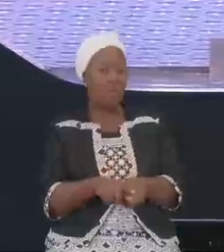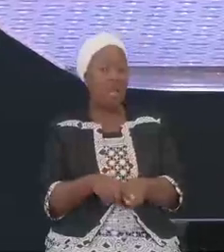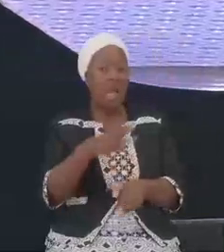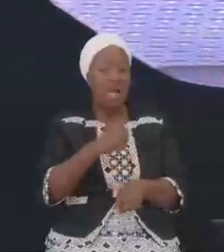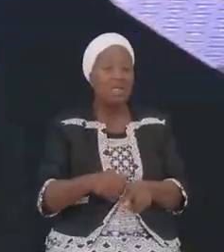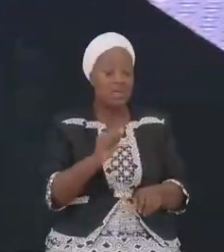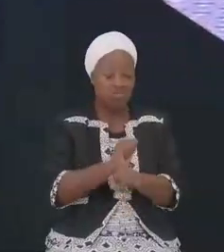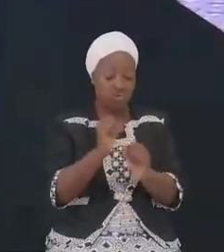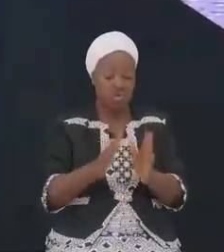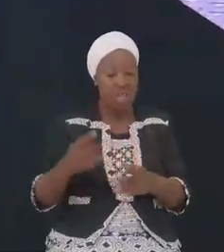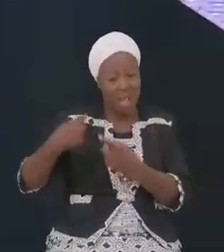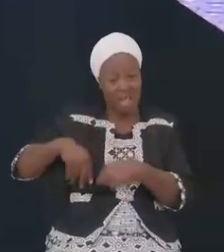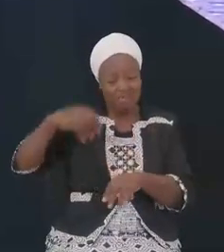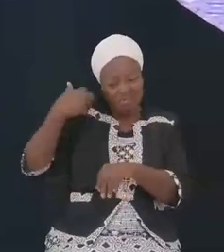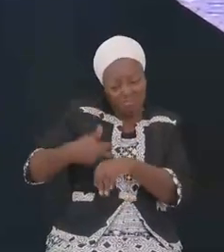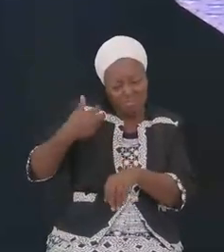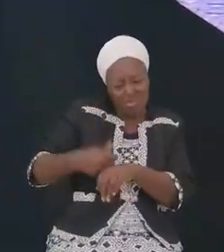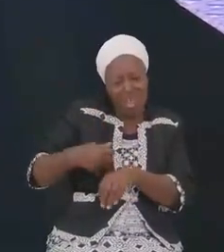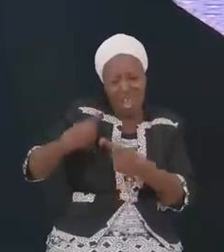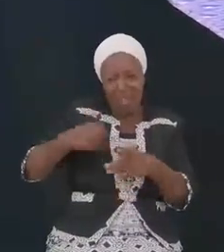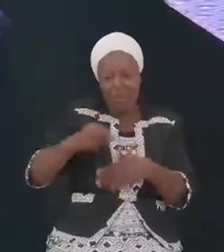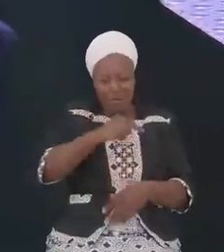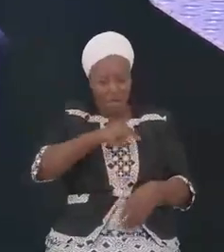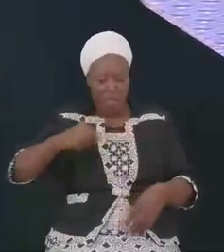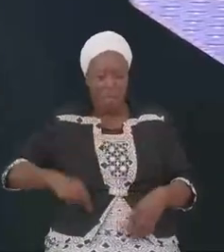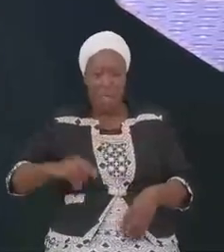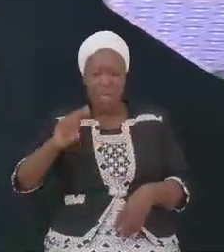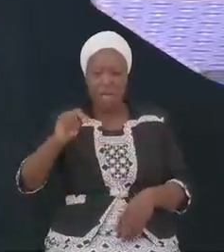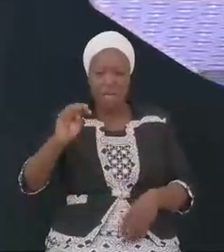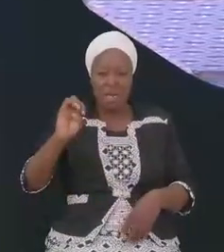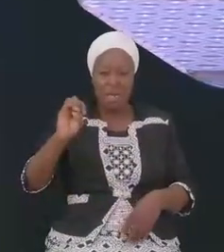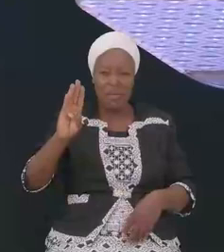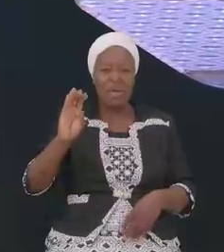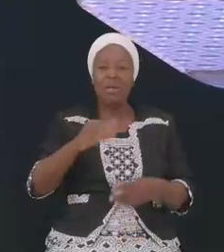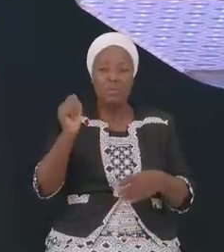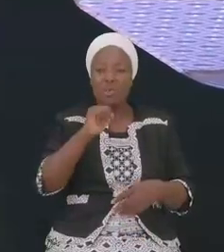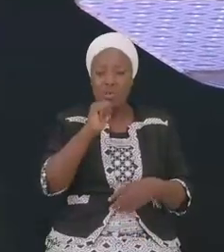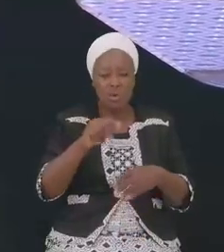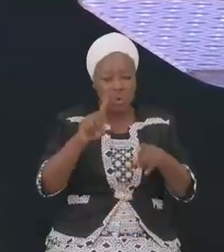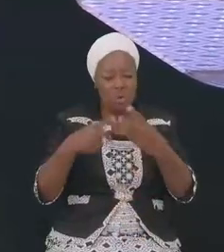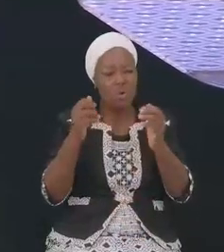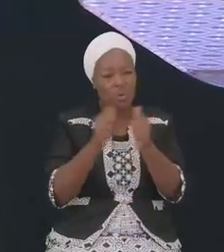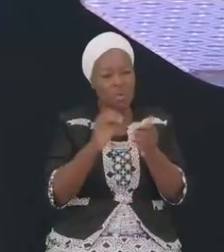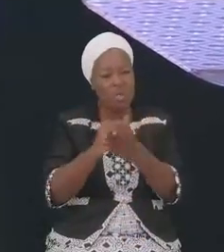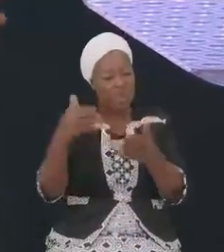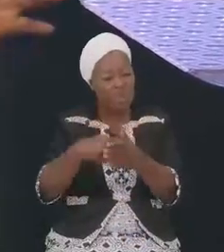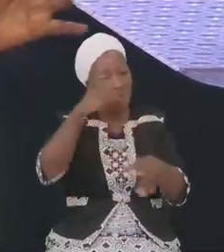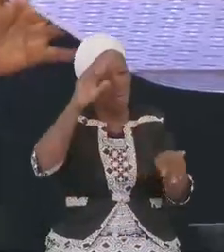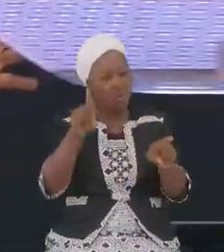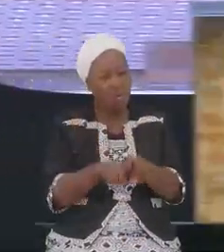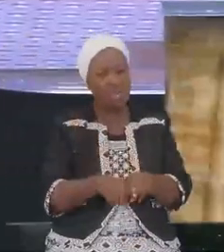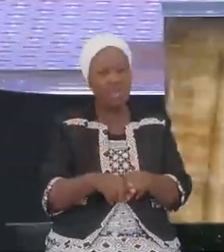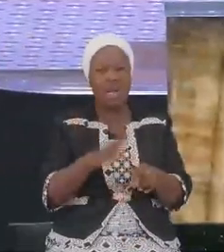cœur de pierre de Nebuchadnezzar ne peut pas aller ensemble avec la nouvelle alliance. Et